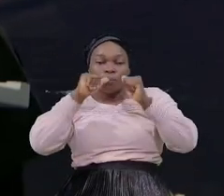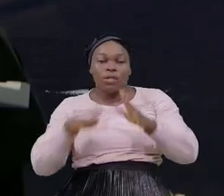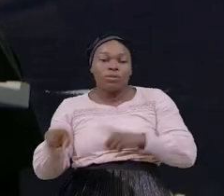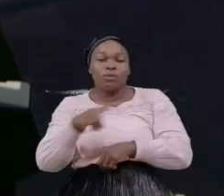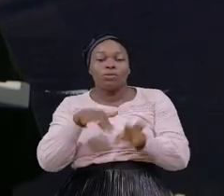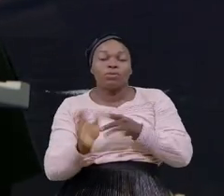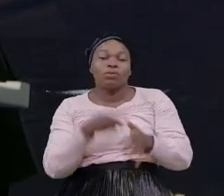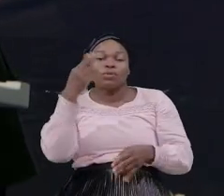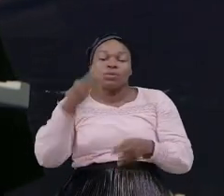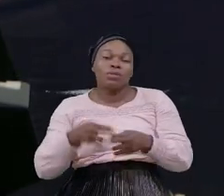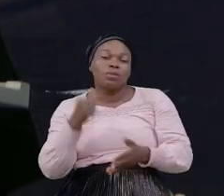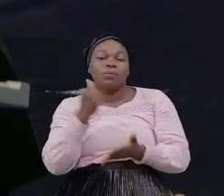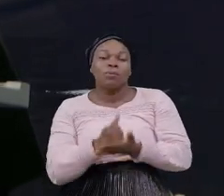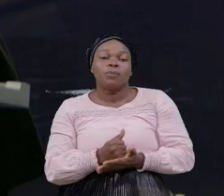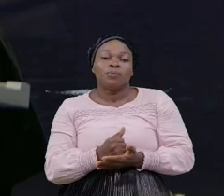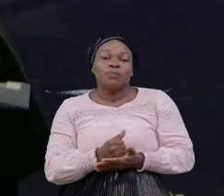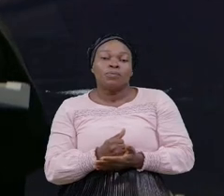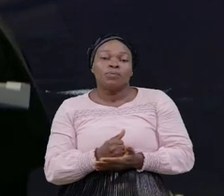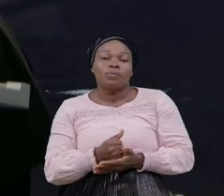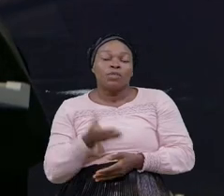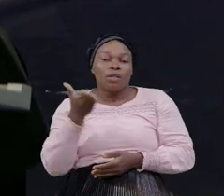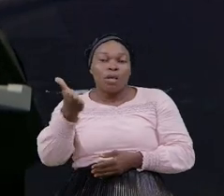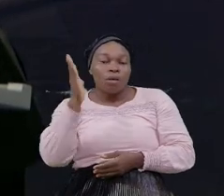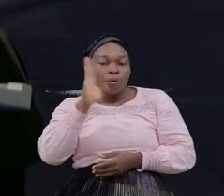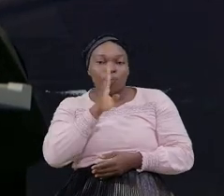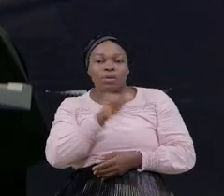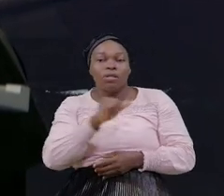vous localiser.